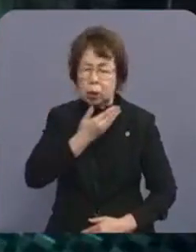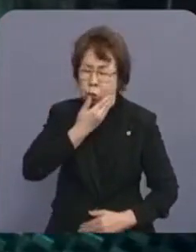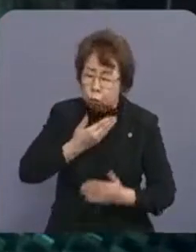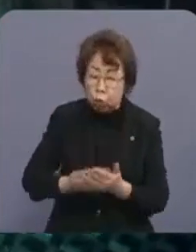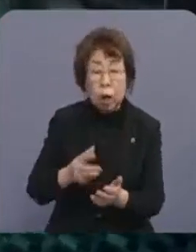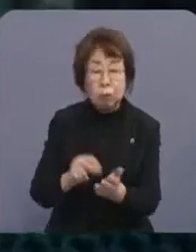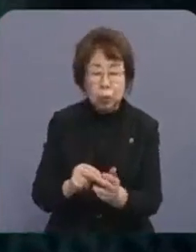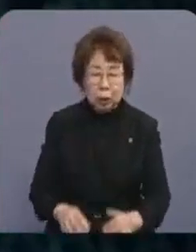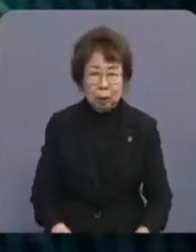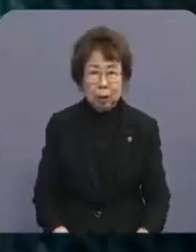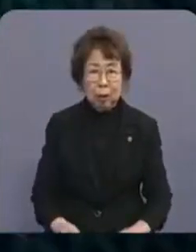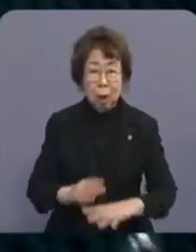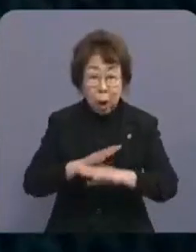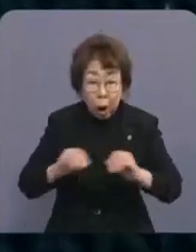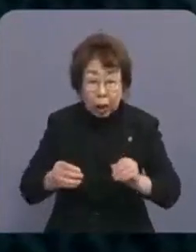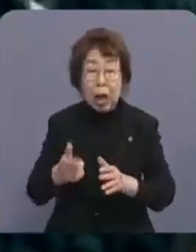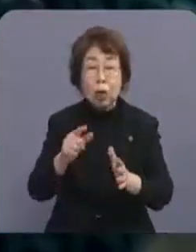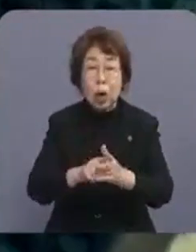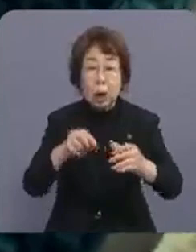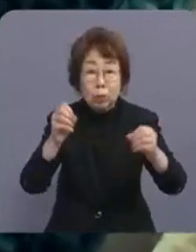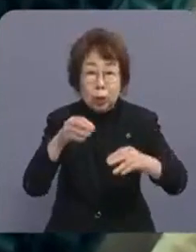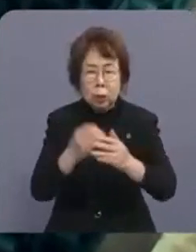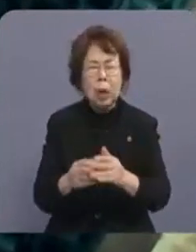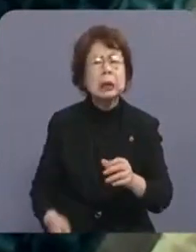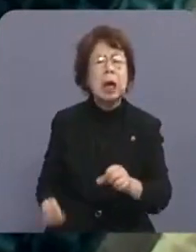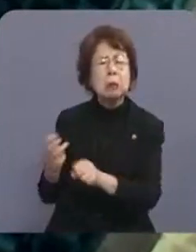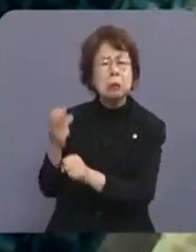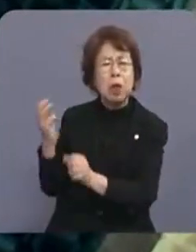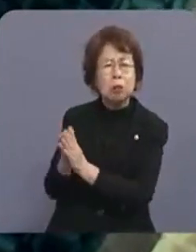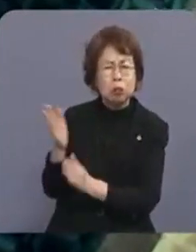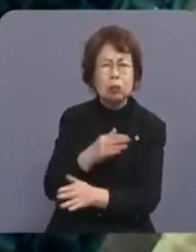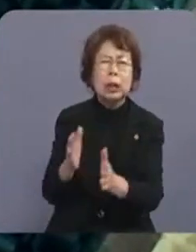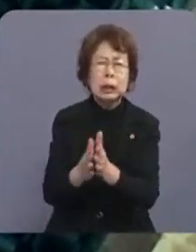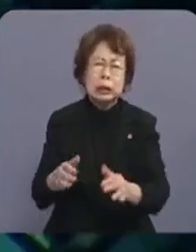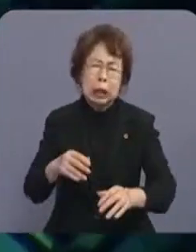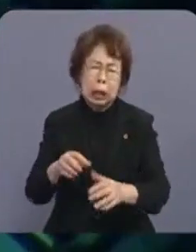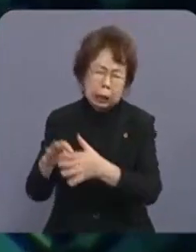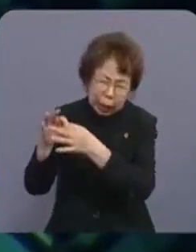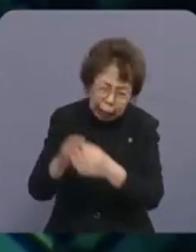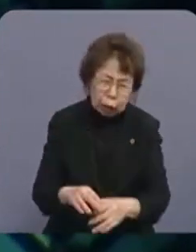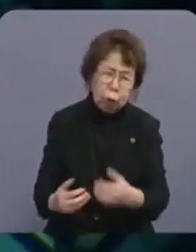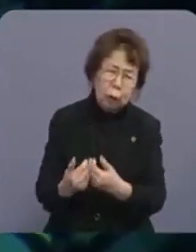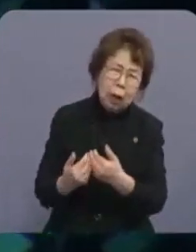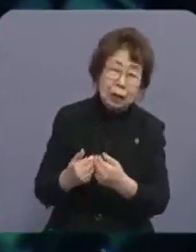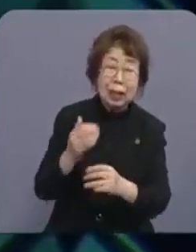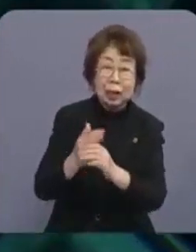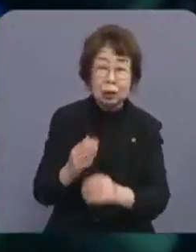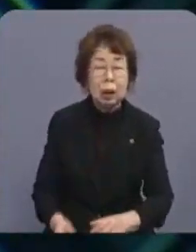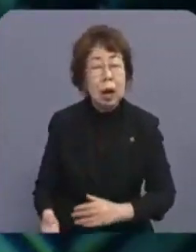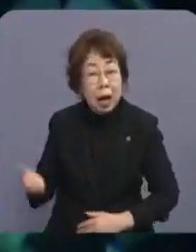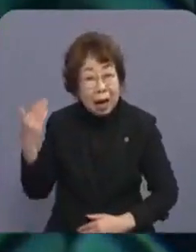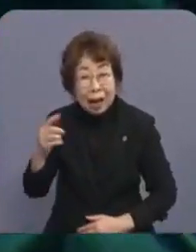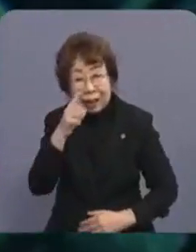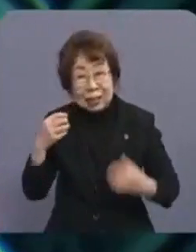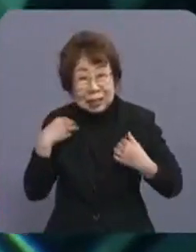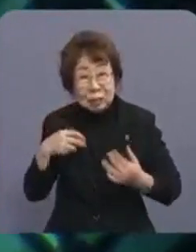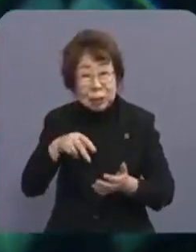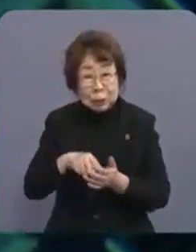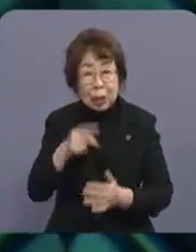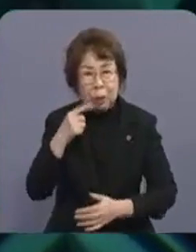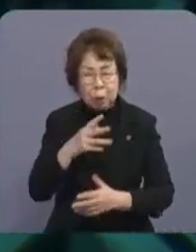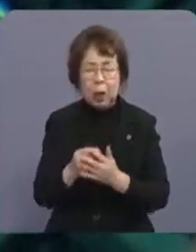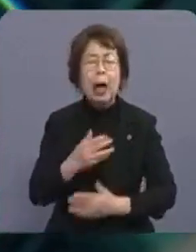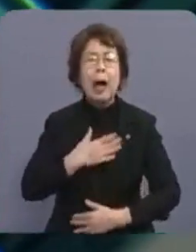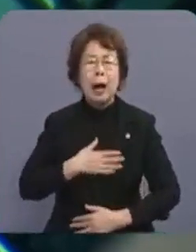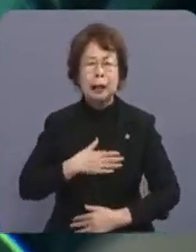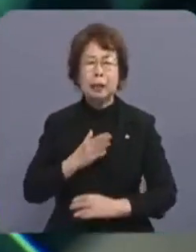그렇습니다 영구처분장 걸림 논의는 실 30년 전부터 터 시작돼서 계속 돼 왔거든요 과거 정부의 논의 과정만 봐도 잘